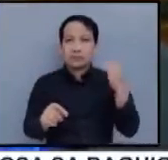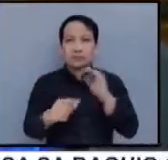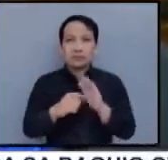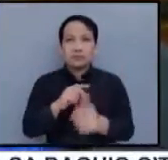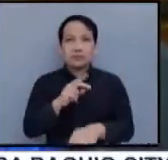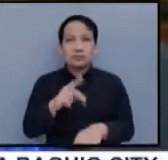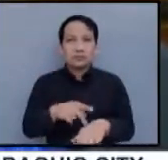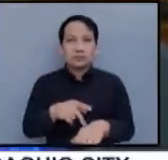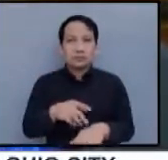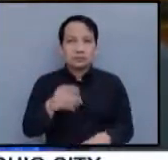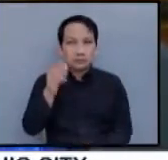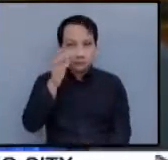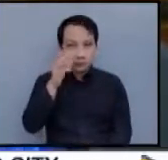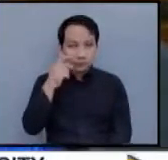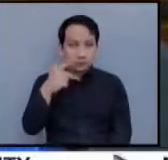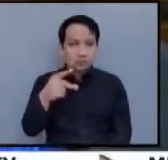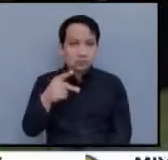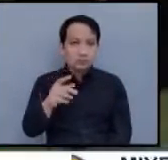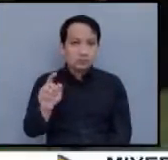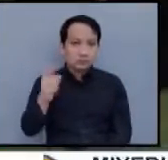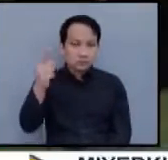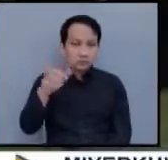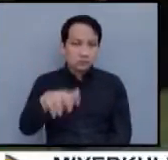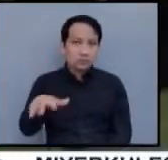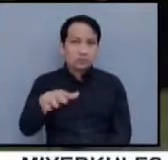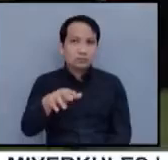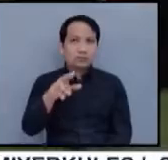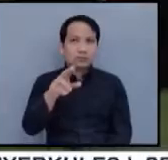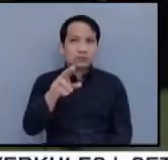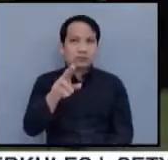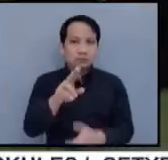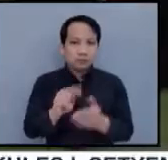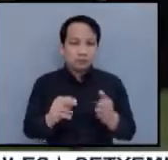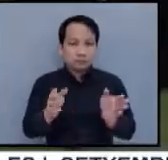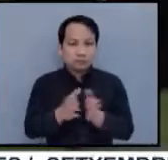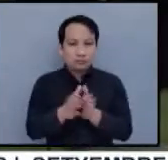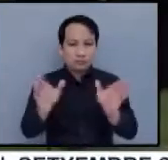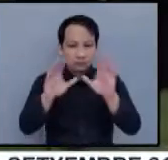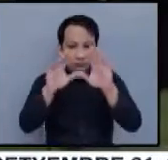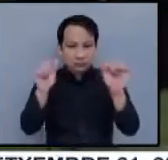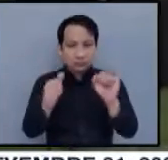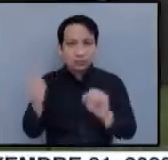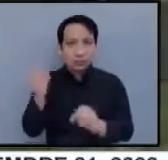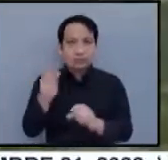Carlos P. Romulo, ang unang UN General Assembly President mula sa Asia.